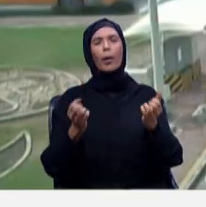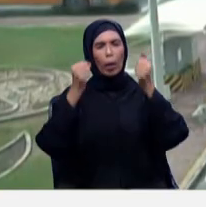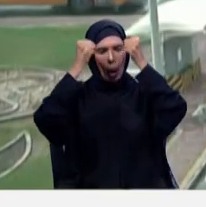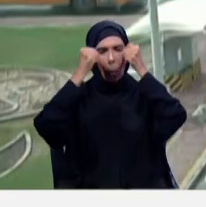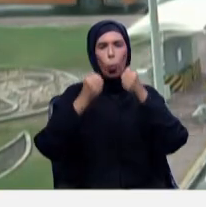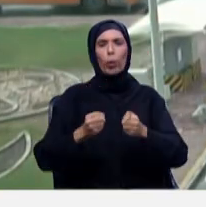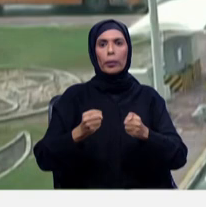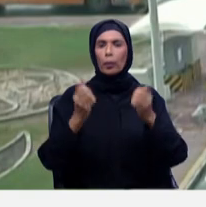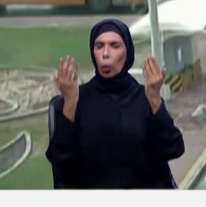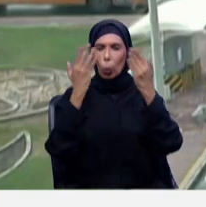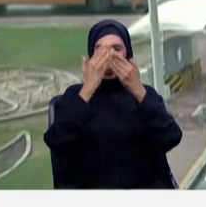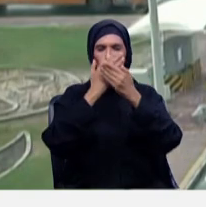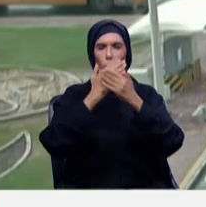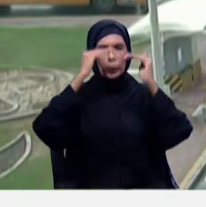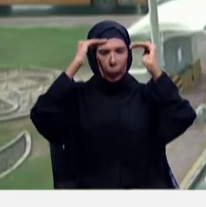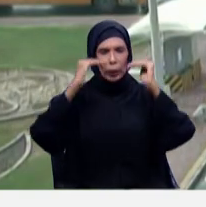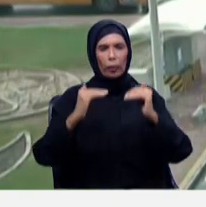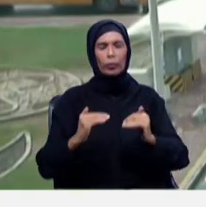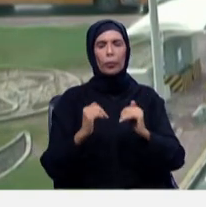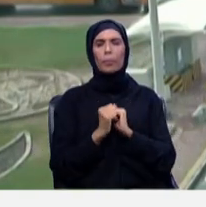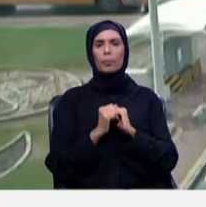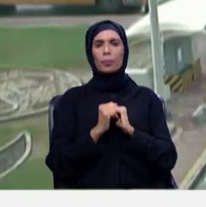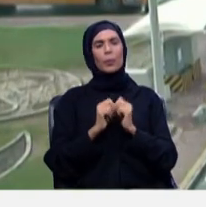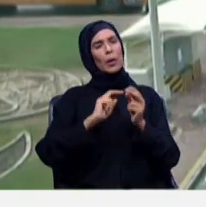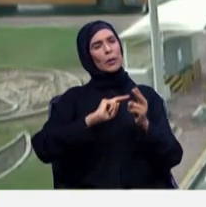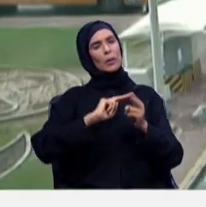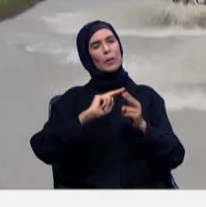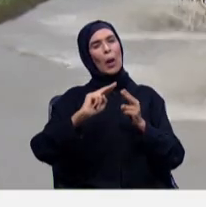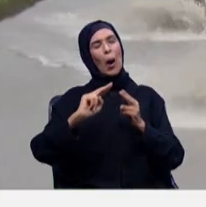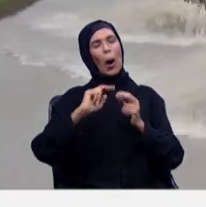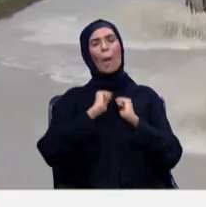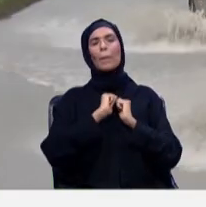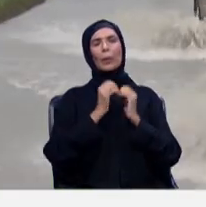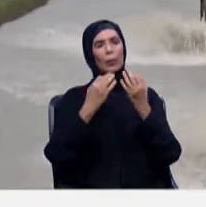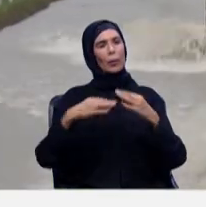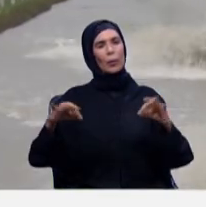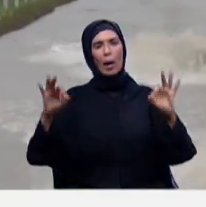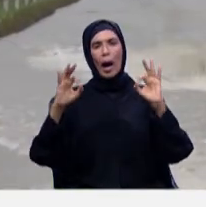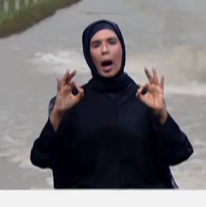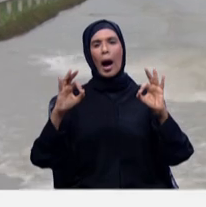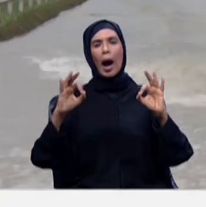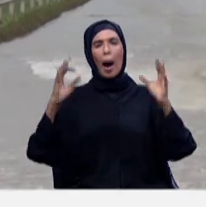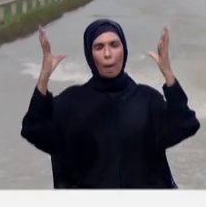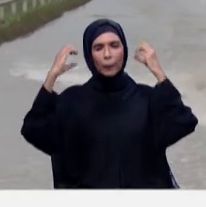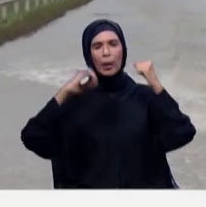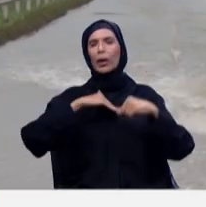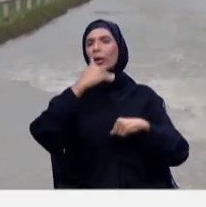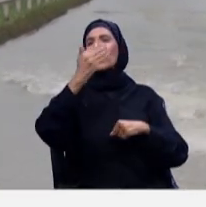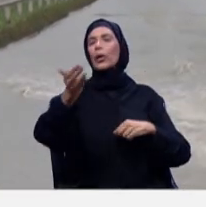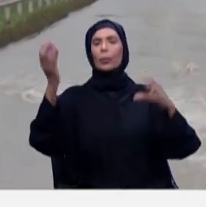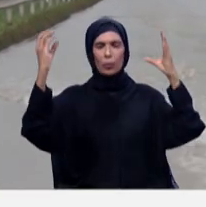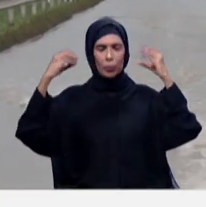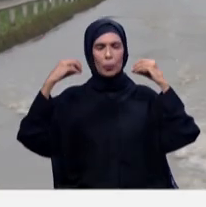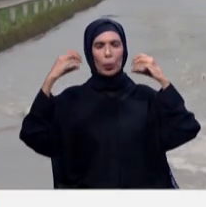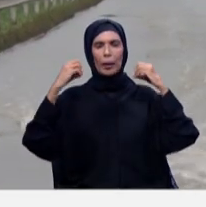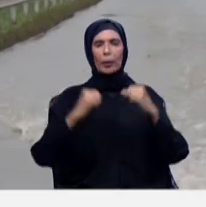تحجب الرؤية الأفقية. أتمنى السلامة طبعا للجميع. نعم، والله يجعلها أمطار خير وبركة على الجميع إن شاء الله. إن شاء الله. الأستاذ